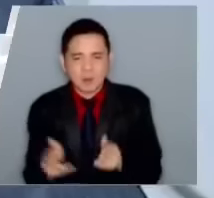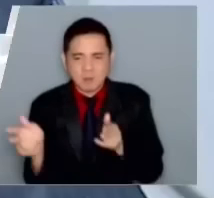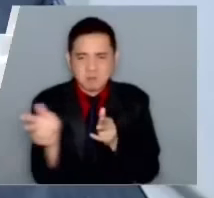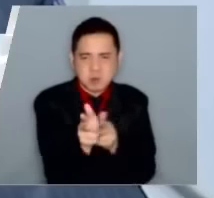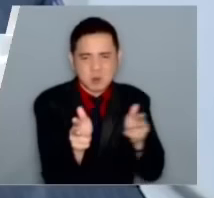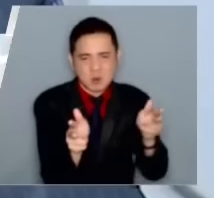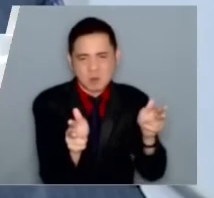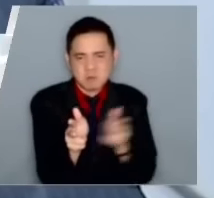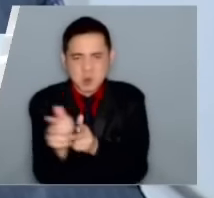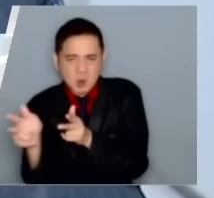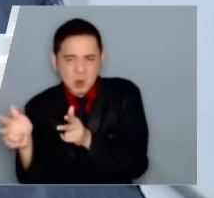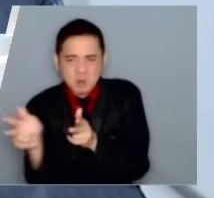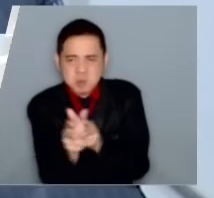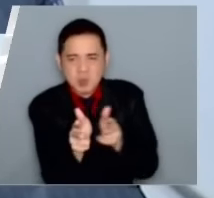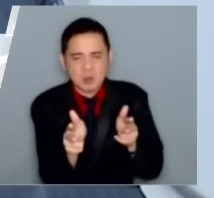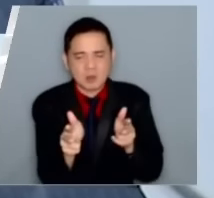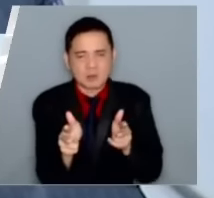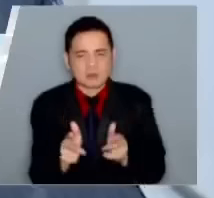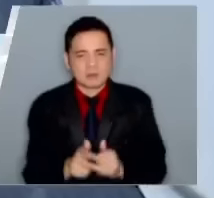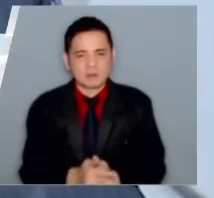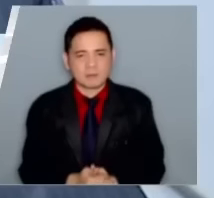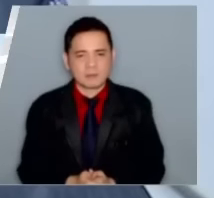sa parting gas